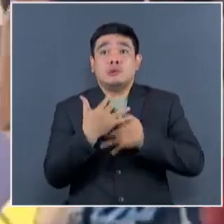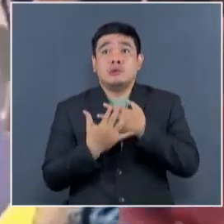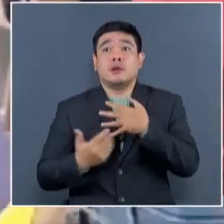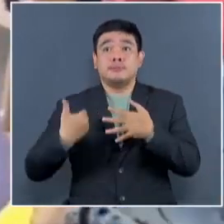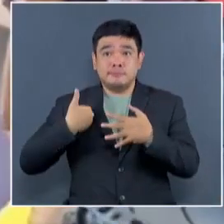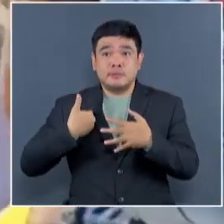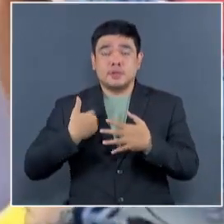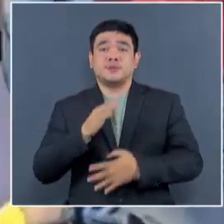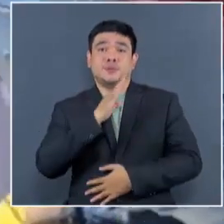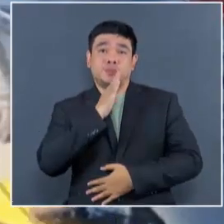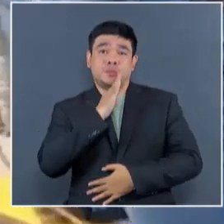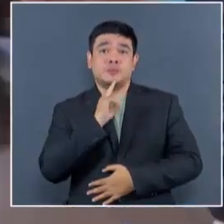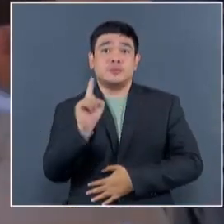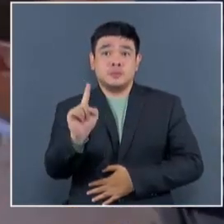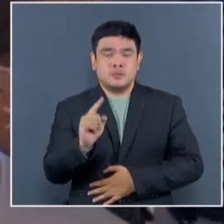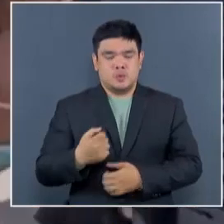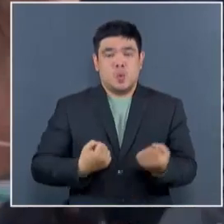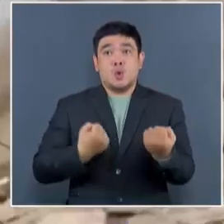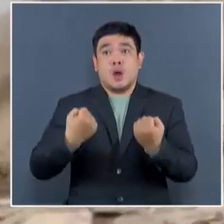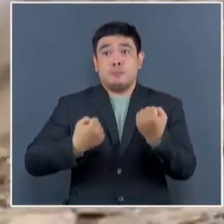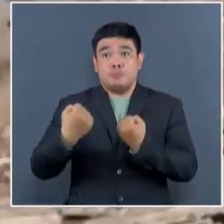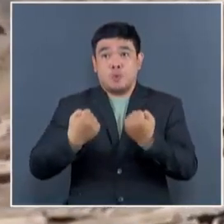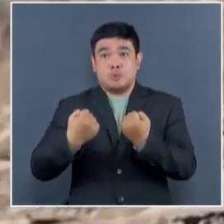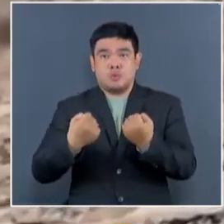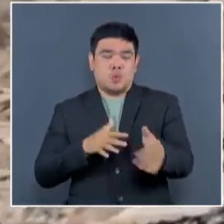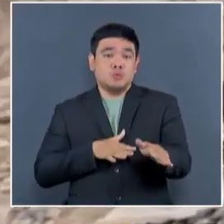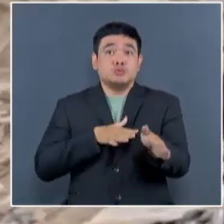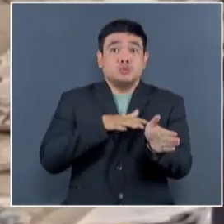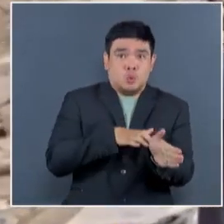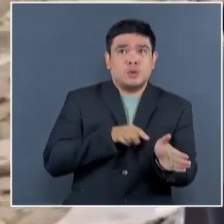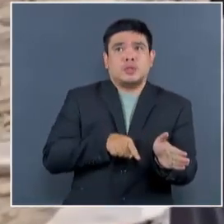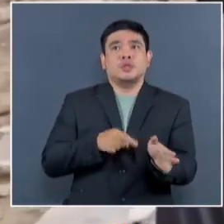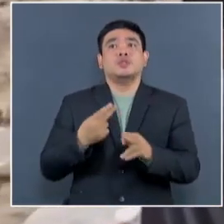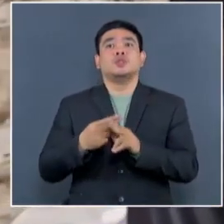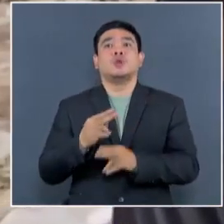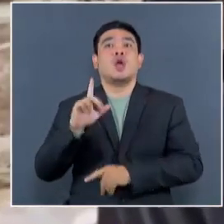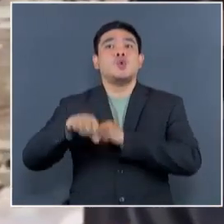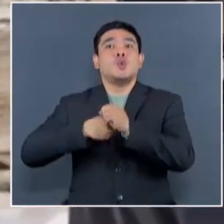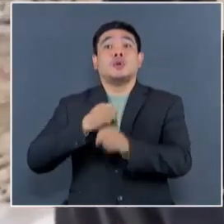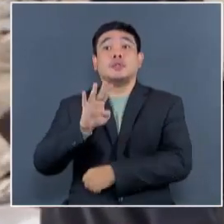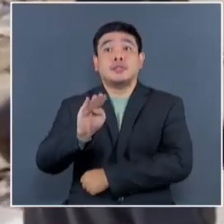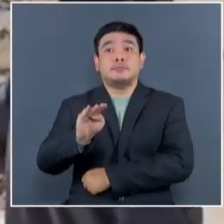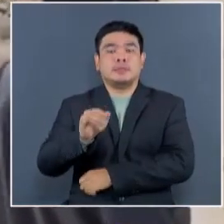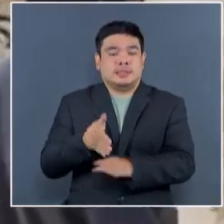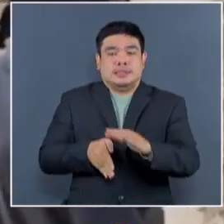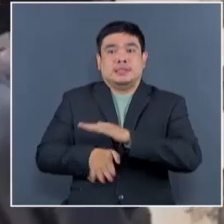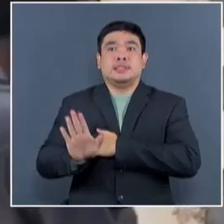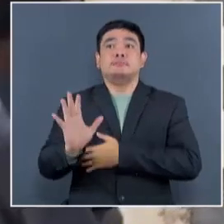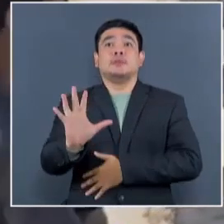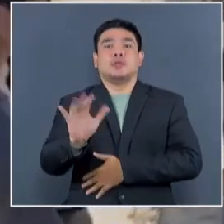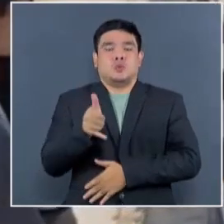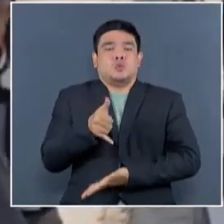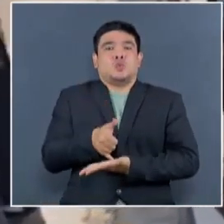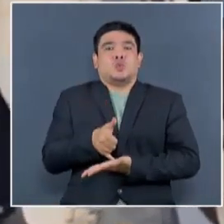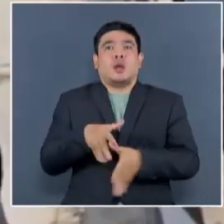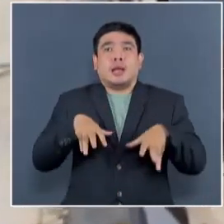เลือดเลยขณะเดียวกันครับคนขับกระบะครับที่คนเนี่ยนะฮะชื่อว่านายวิธุอายุ 40ปีไม่ได้หนีไปไหนครับคุณผู้ชมฮะยืน